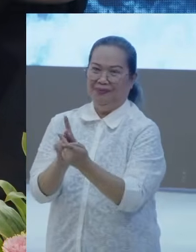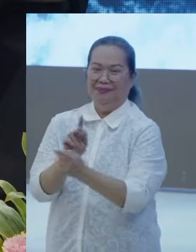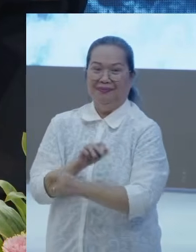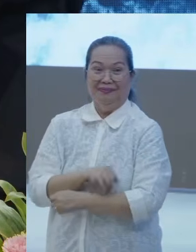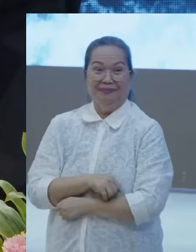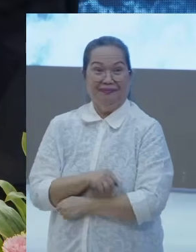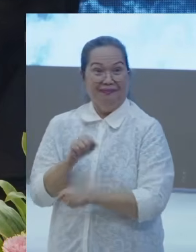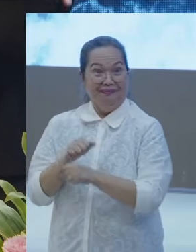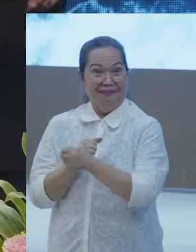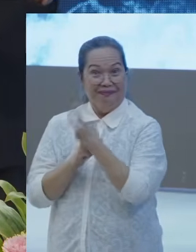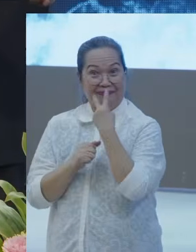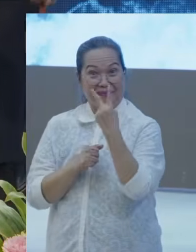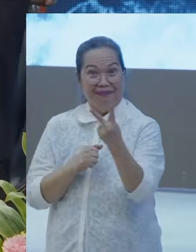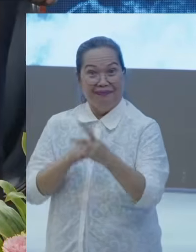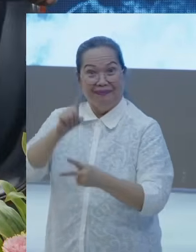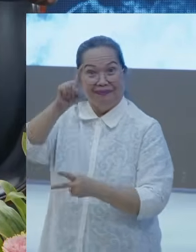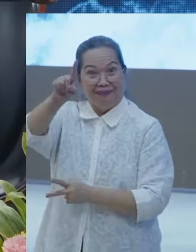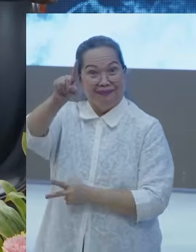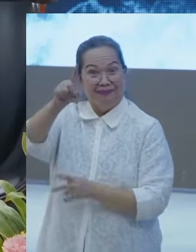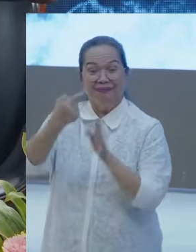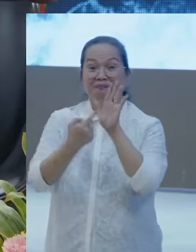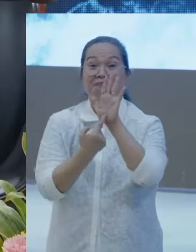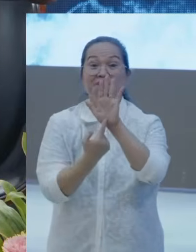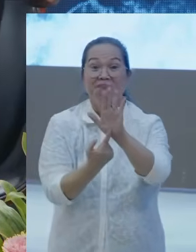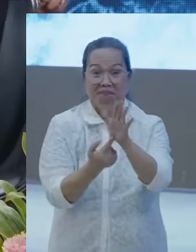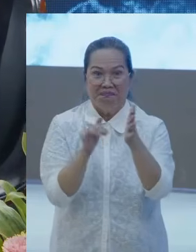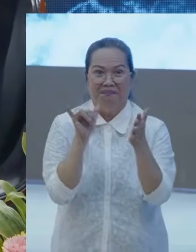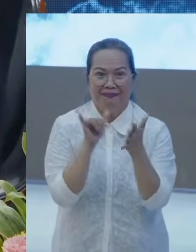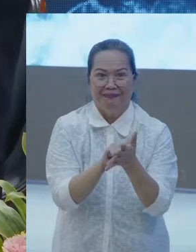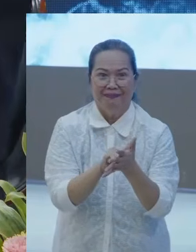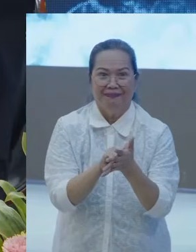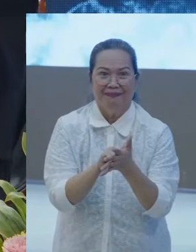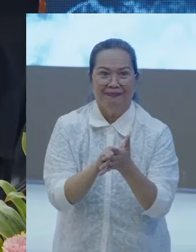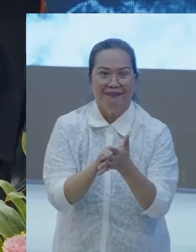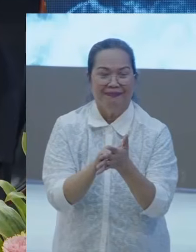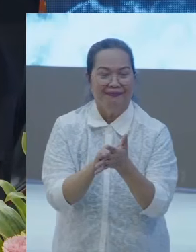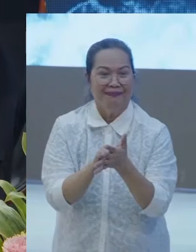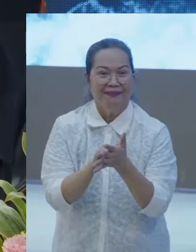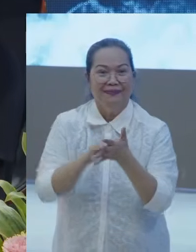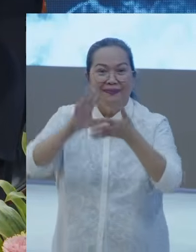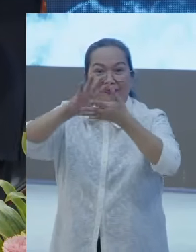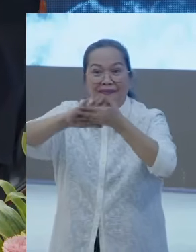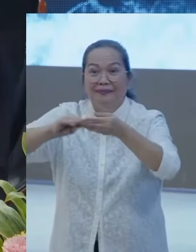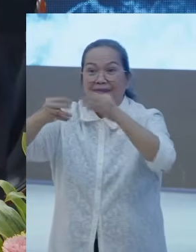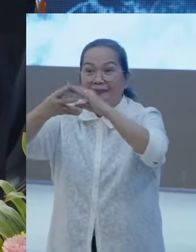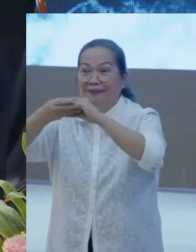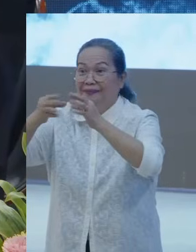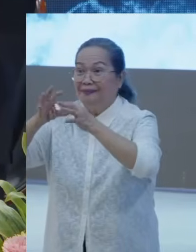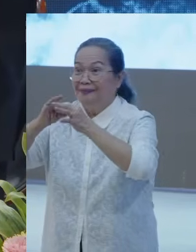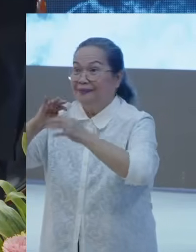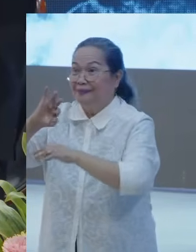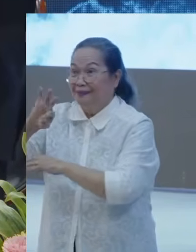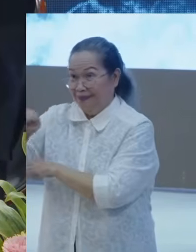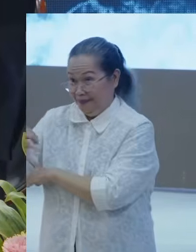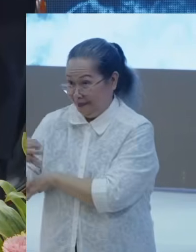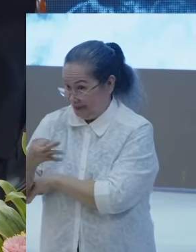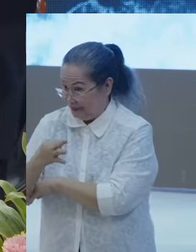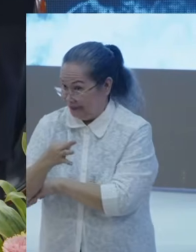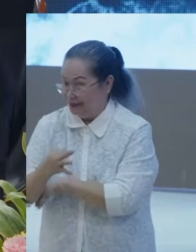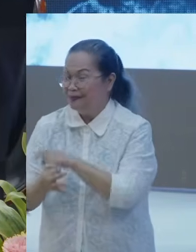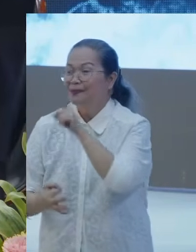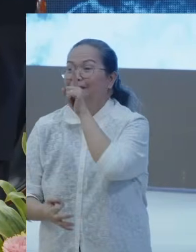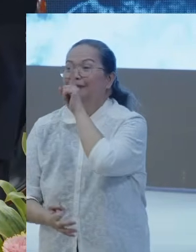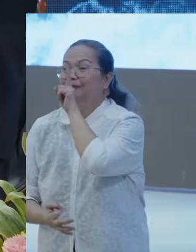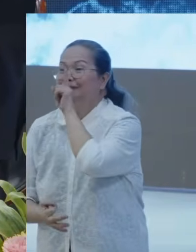makikita dito, ito ay isang kumpirmasyon na ang salaysay ni Jonah ay